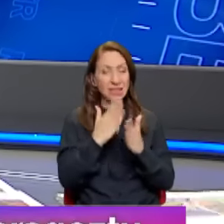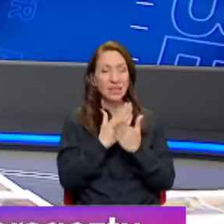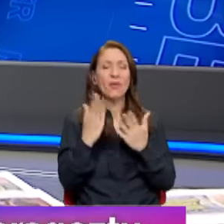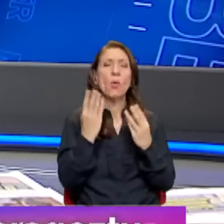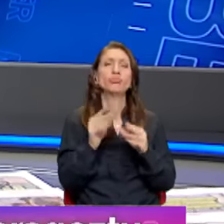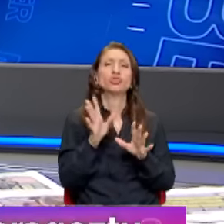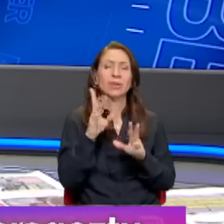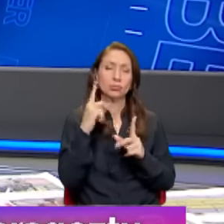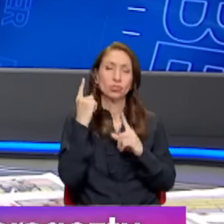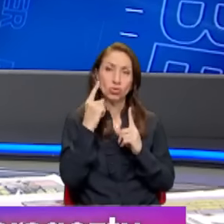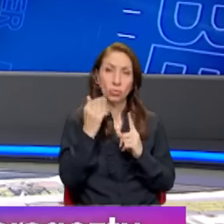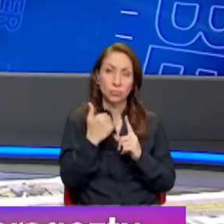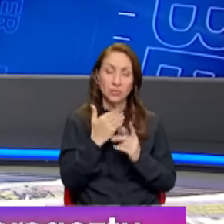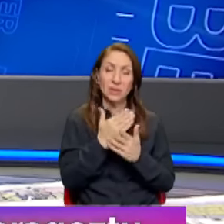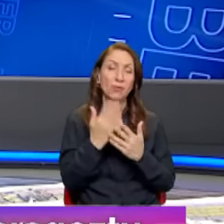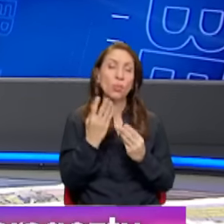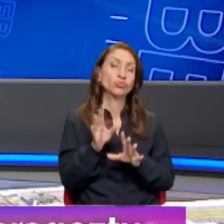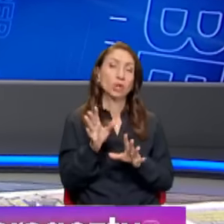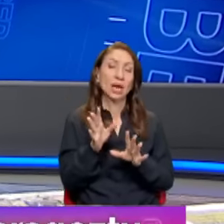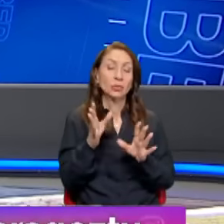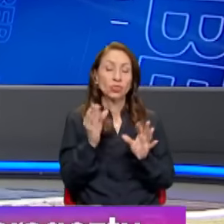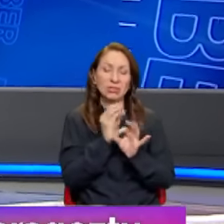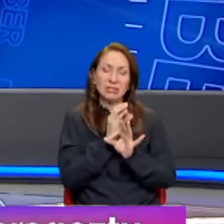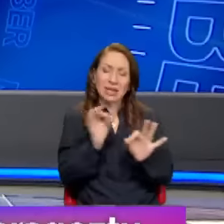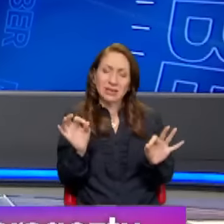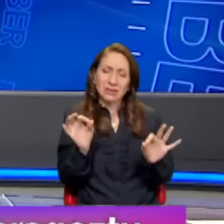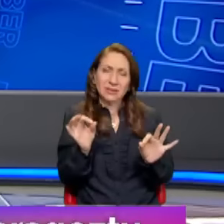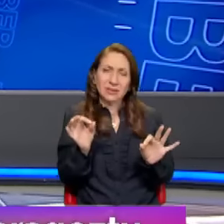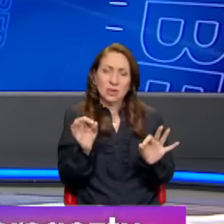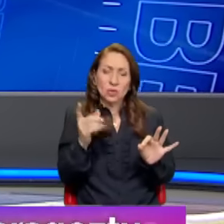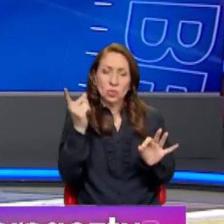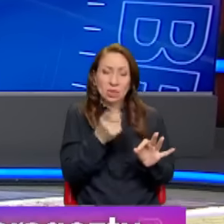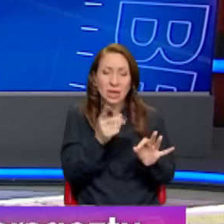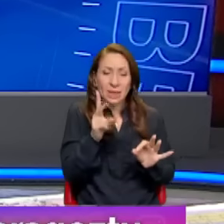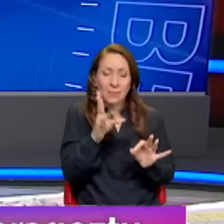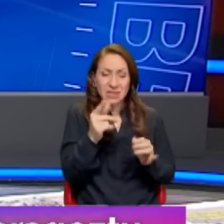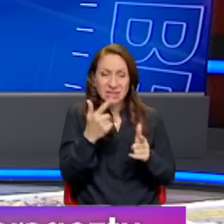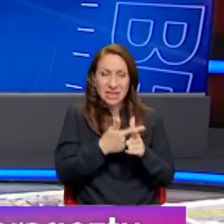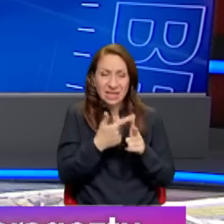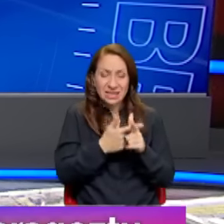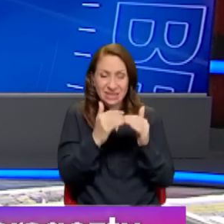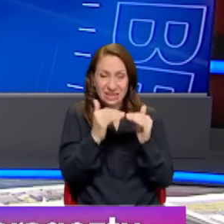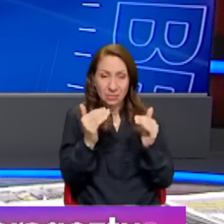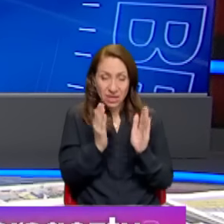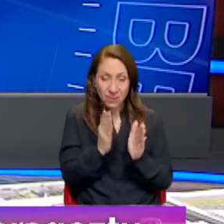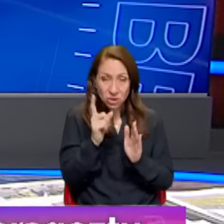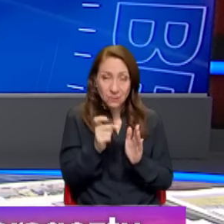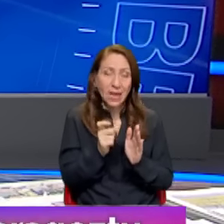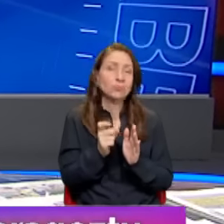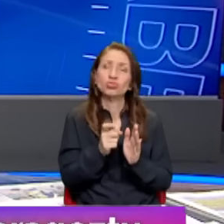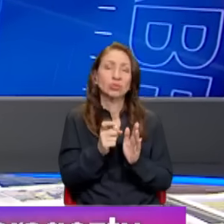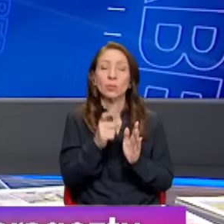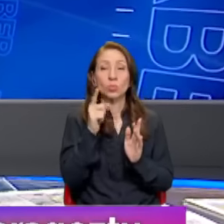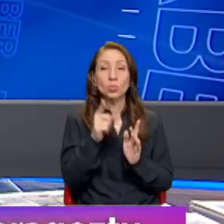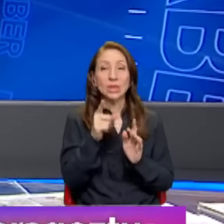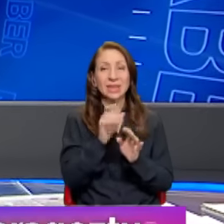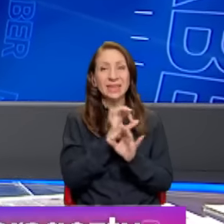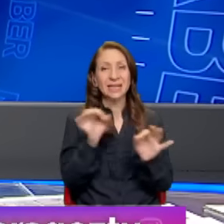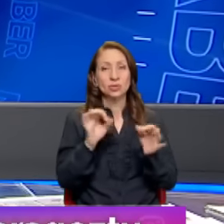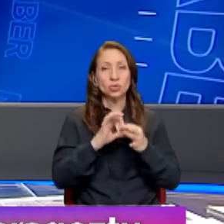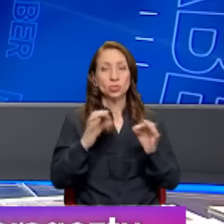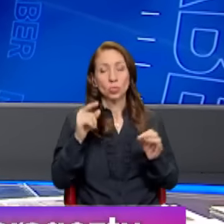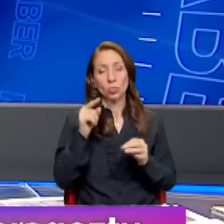etmez diye düşünüyorum devam etmeyecek yani çok net bir cümle Efendim % 25 kira sınırlaması devam edecek mi etmeyecek bunun net